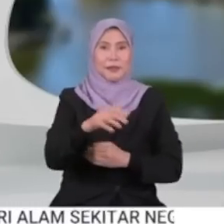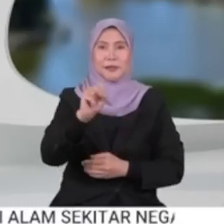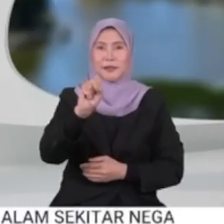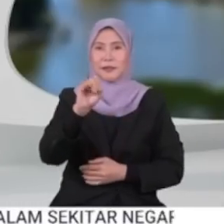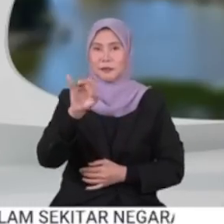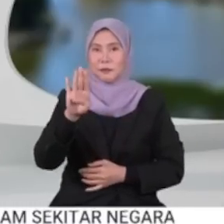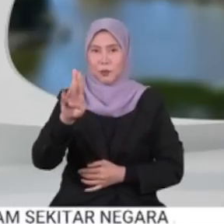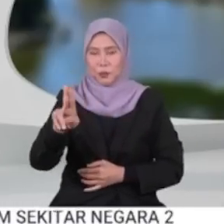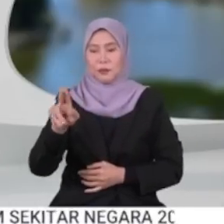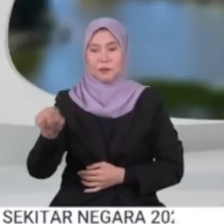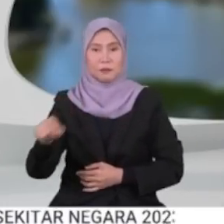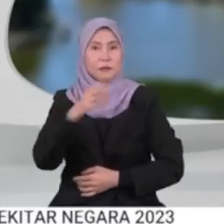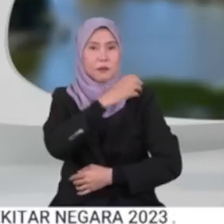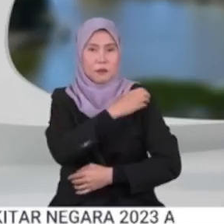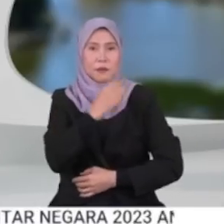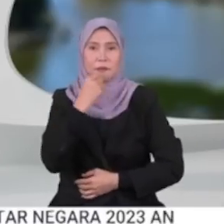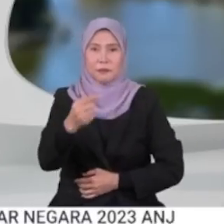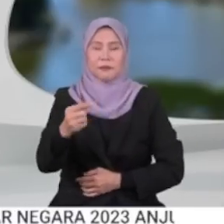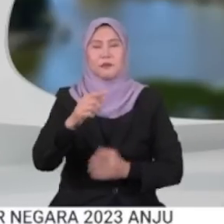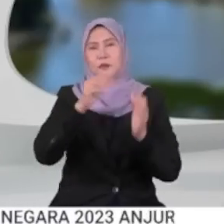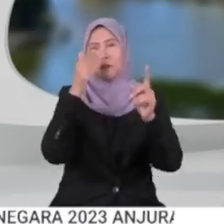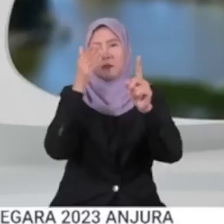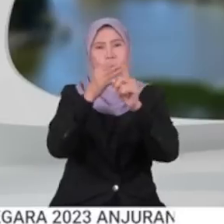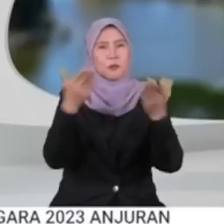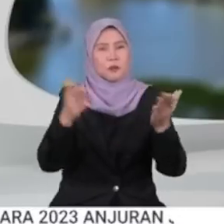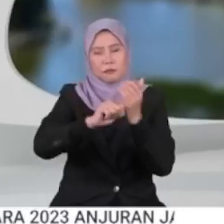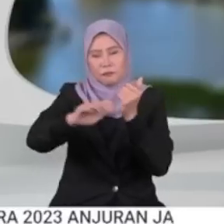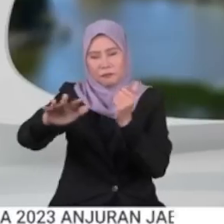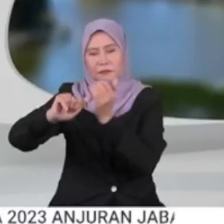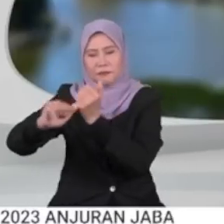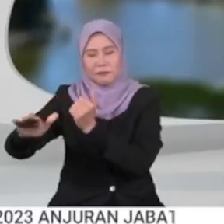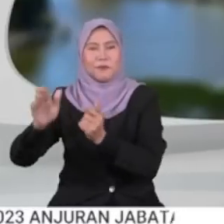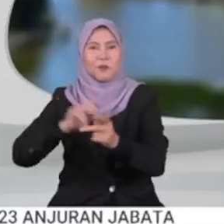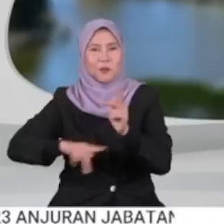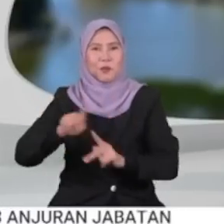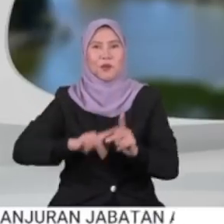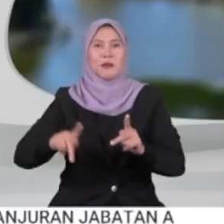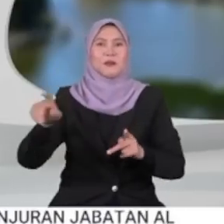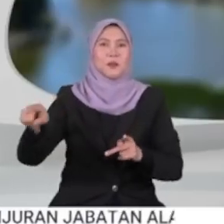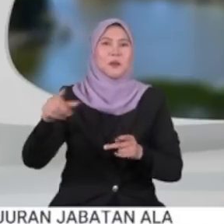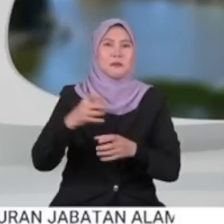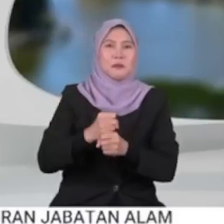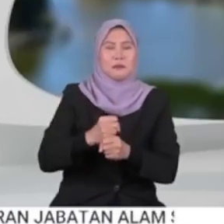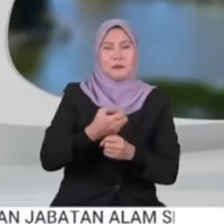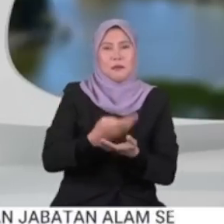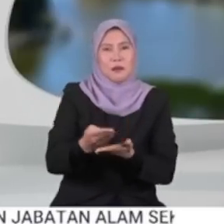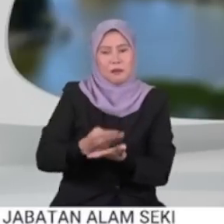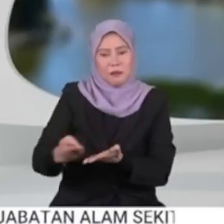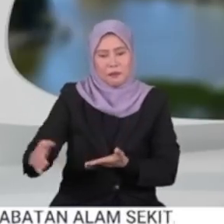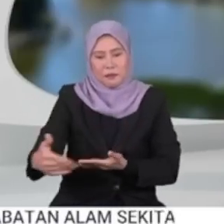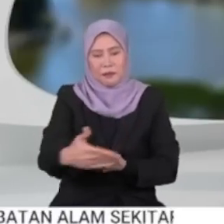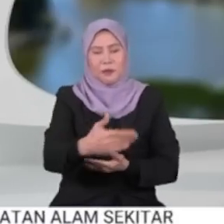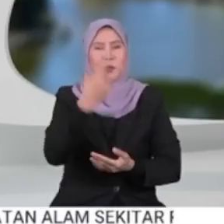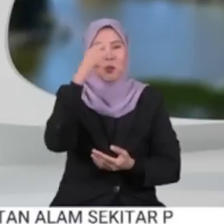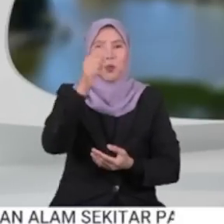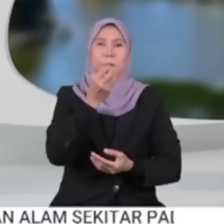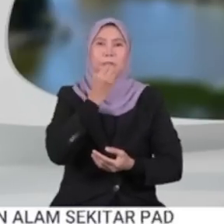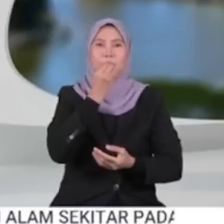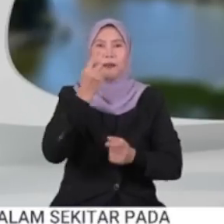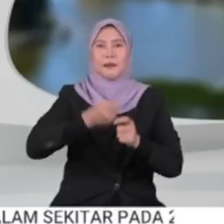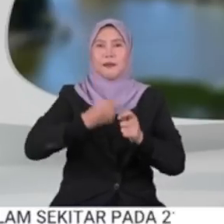Rashid berkata, program bertujuan mempromosi dan menggalakkan orang ramai mengambil produk akuakultur sebagai hidangan